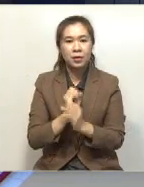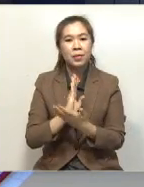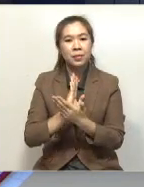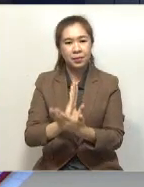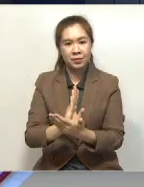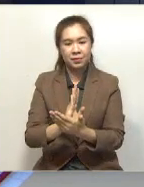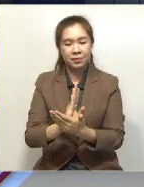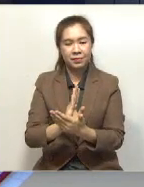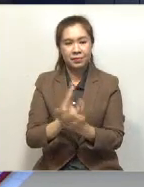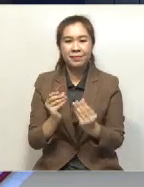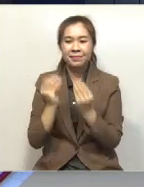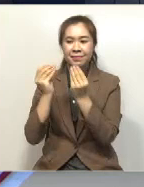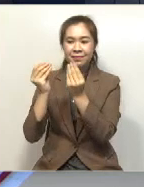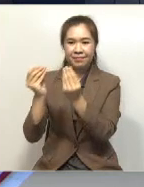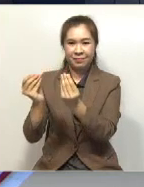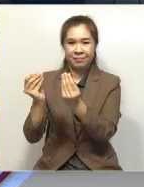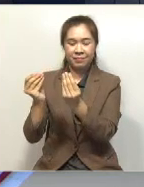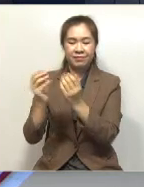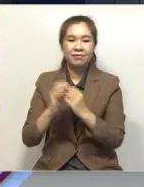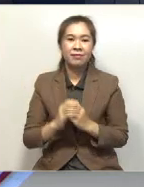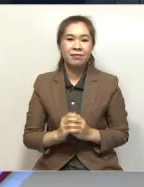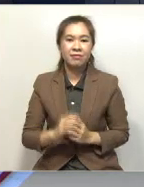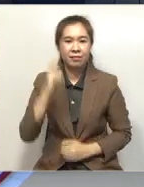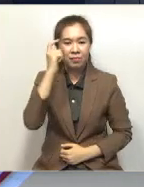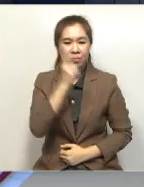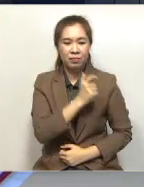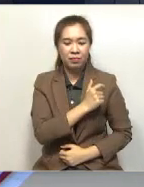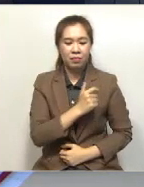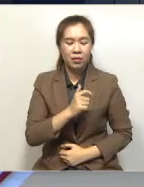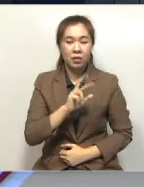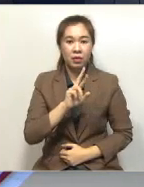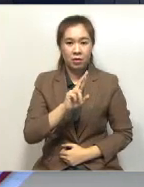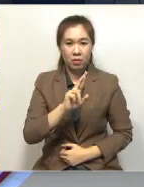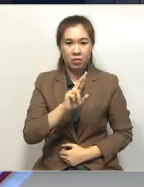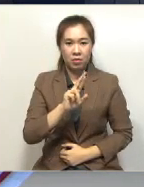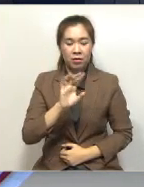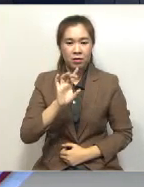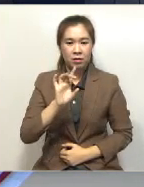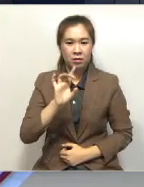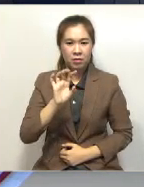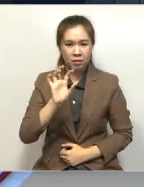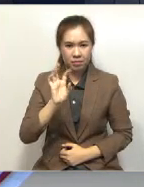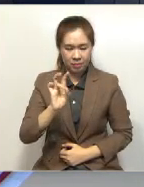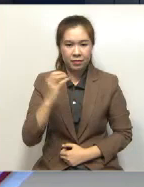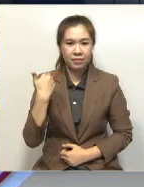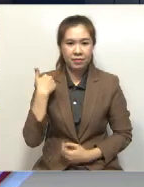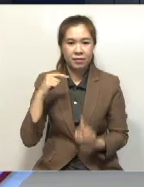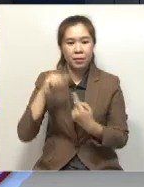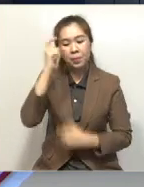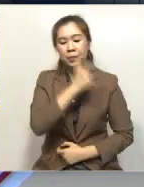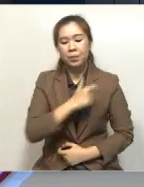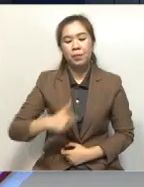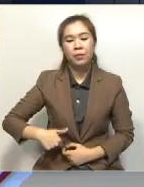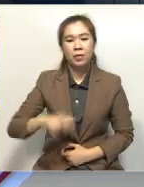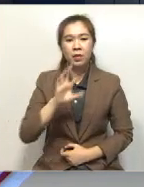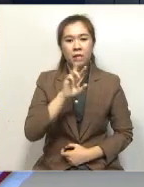ลอุทิศถวายพระบาทสมเด็จพระจอมเกล้าเจ้าอยู่หัวพระบาทสมเด็จพระจุลจอมเกล้าเจ้าอยู่หัวพระบาทสมเด็จพระปรมินทรมหา